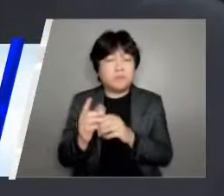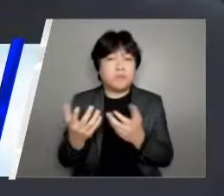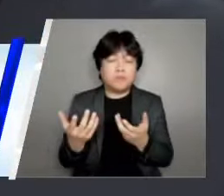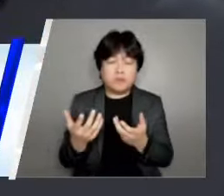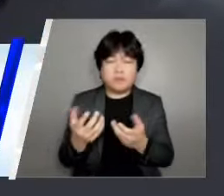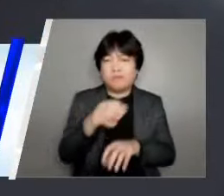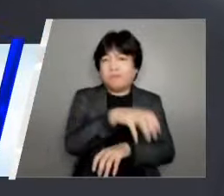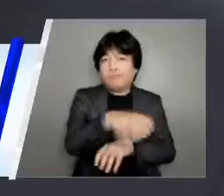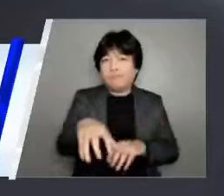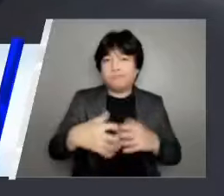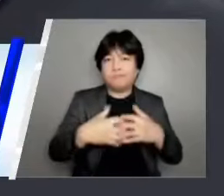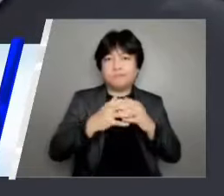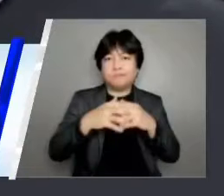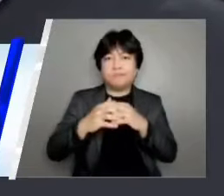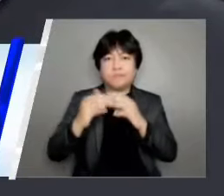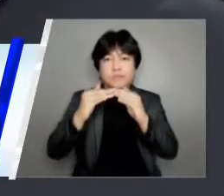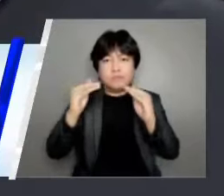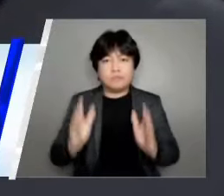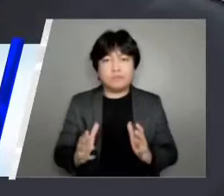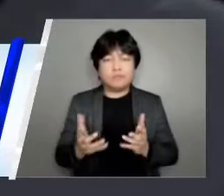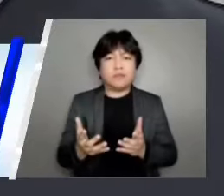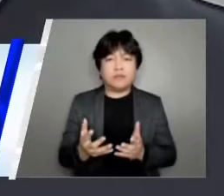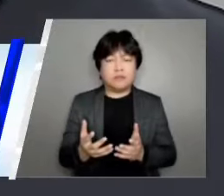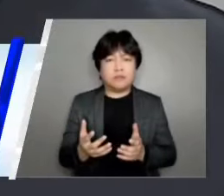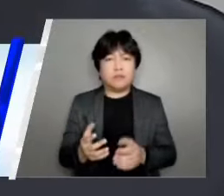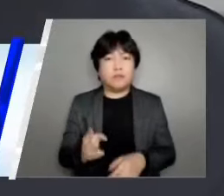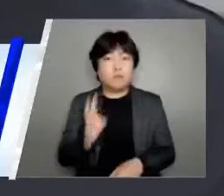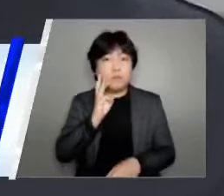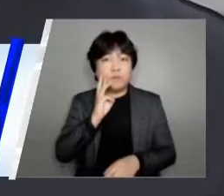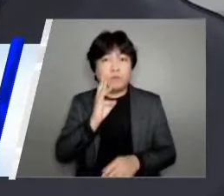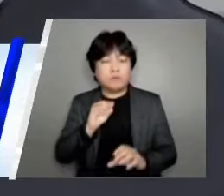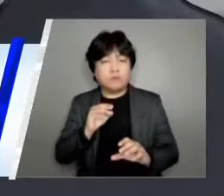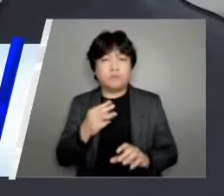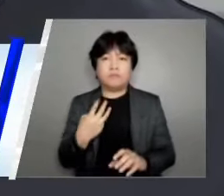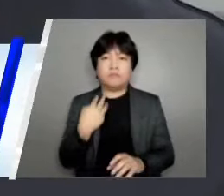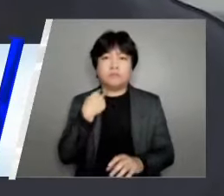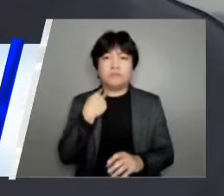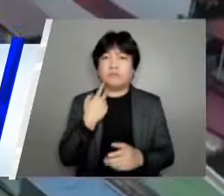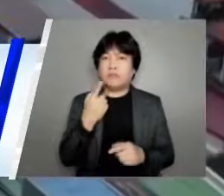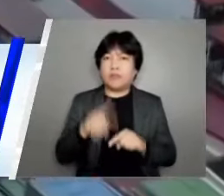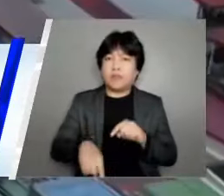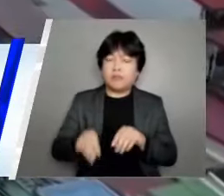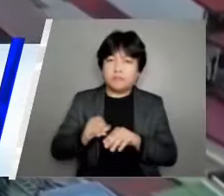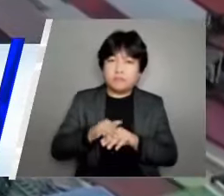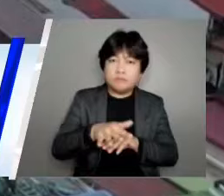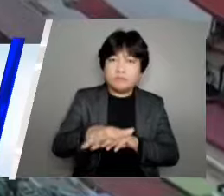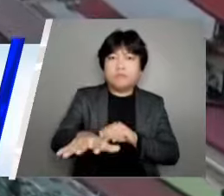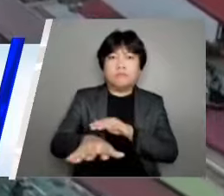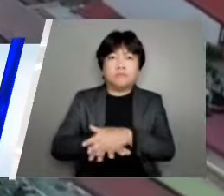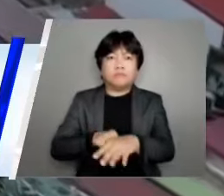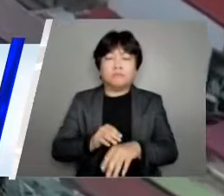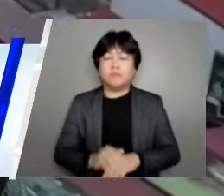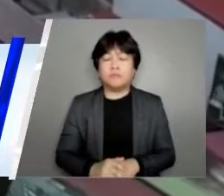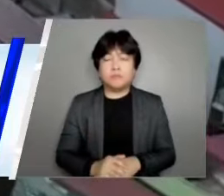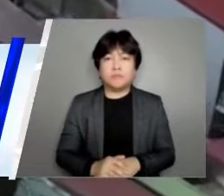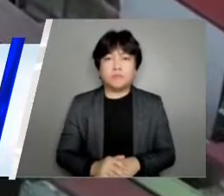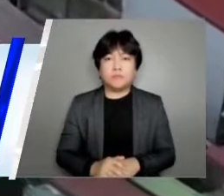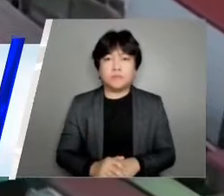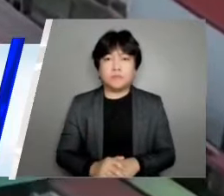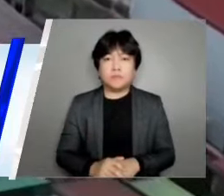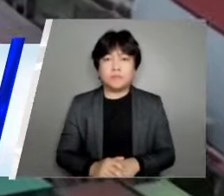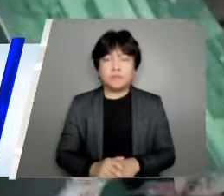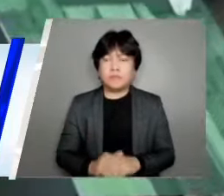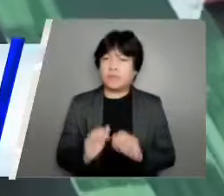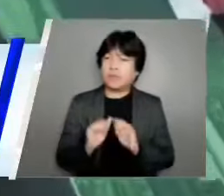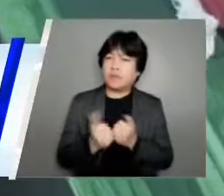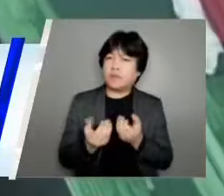yung totoong lugar ng natural. Yung daluyan talaga ng tubig. Isang pangmatagalang solusyon ayon